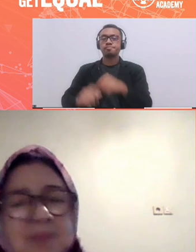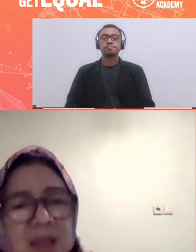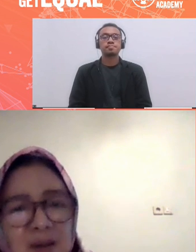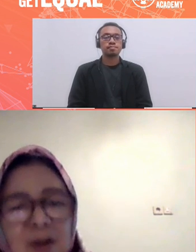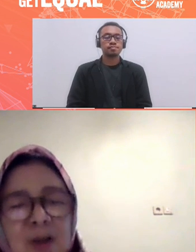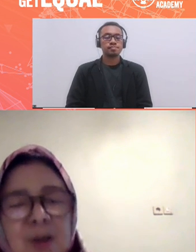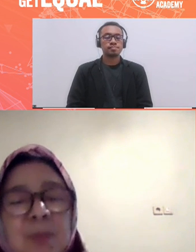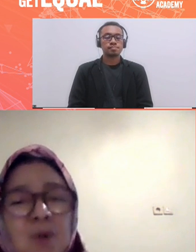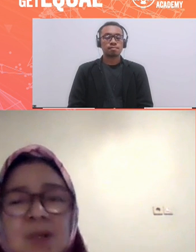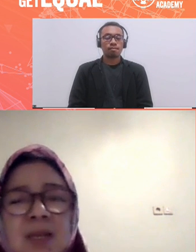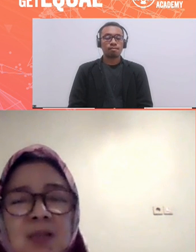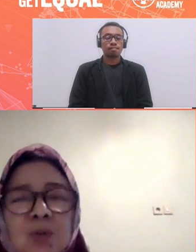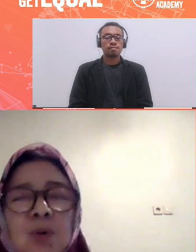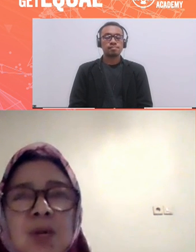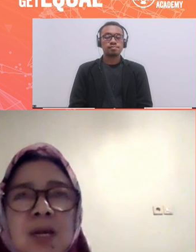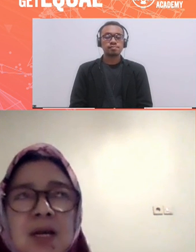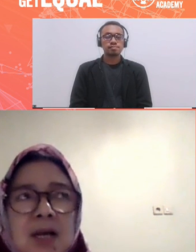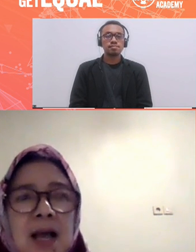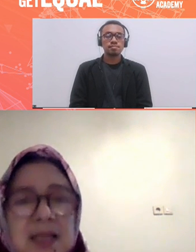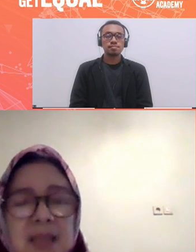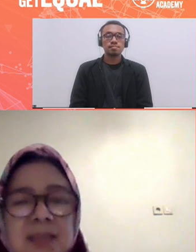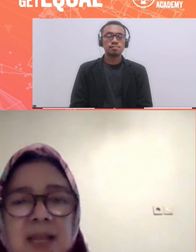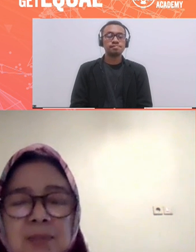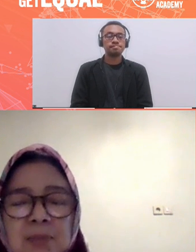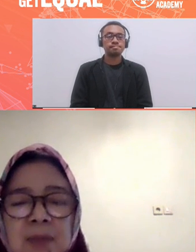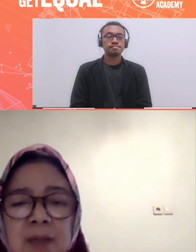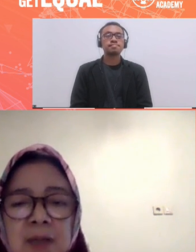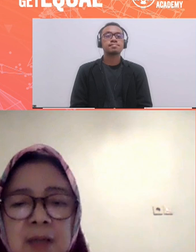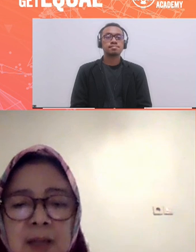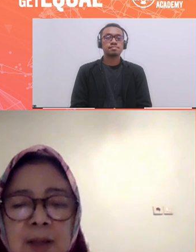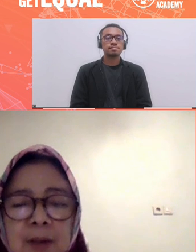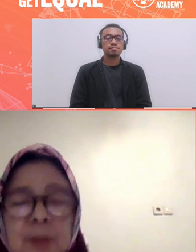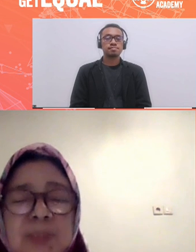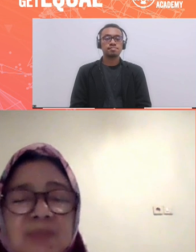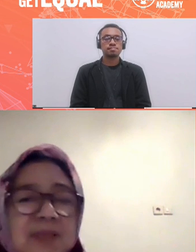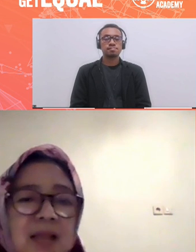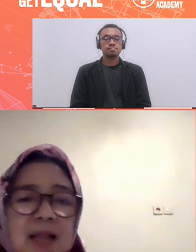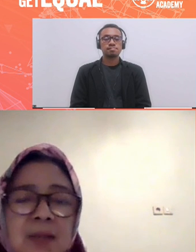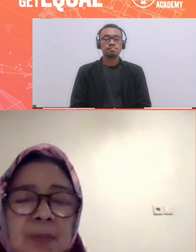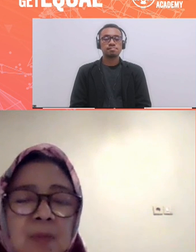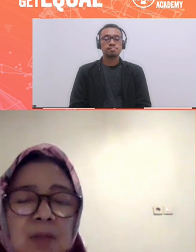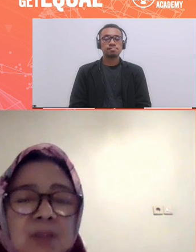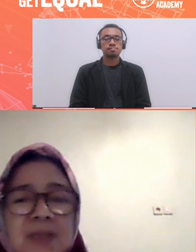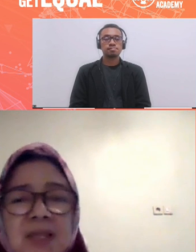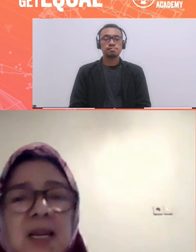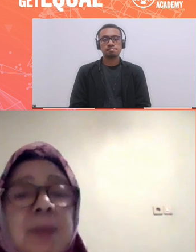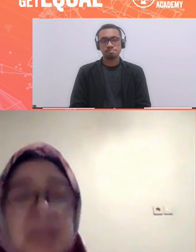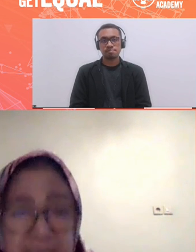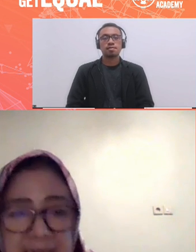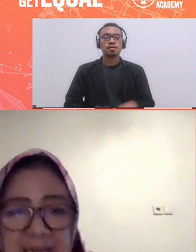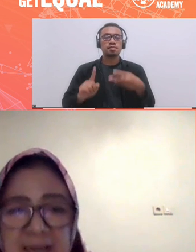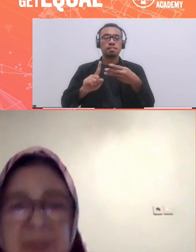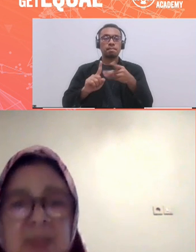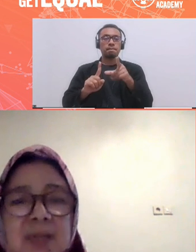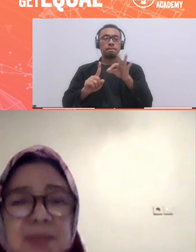sebenarnya kalau pemblokiran itu hal yang sangat bersifatnya pemerlukan itu sifatnya adalah